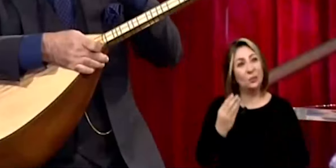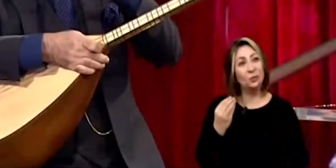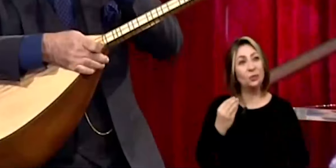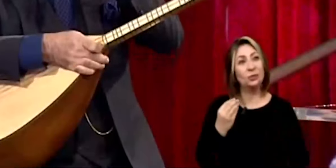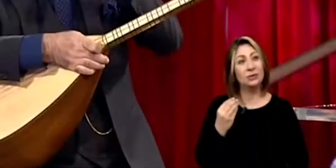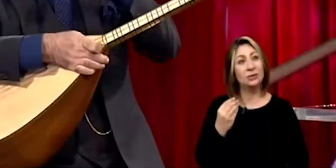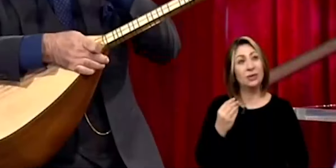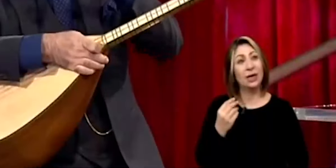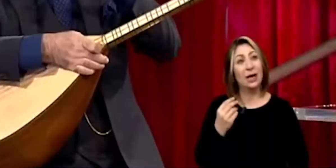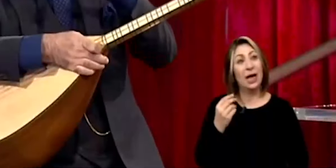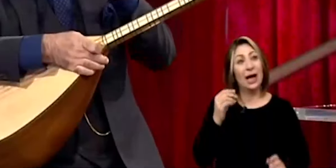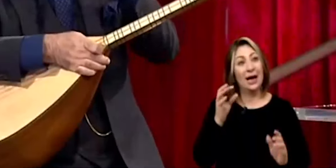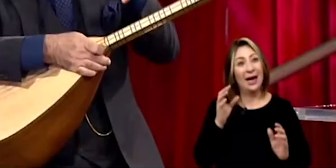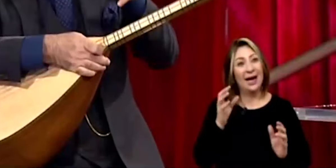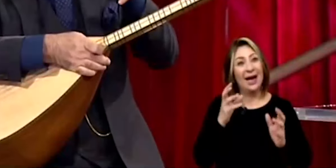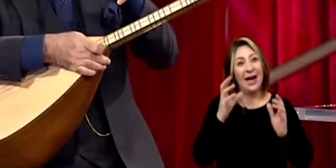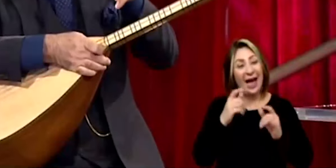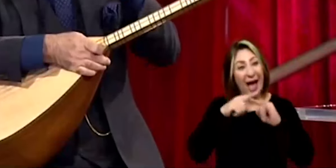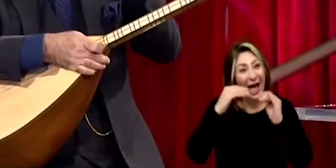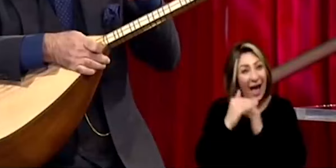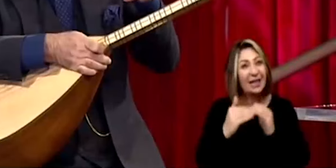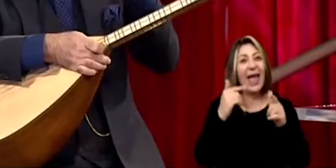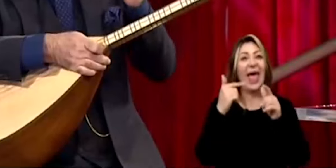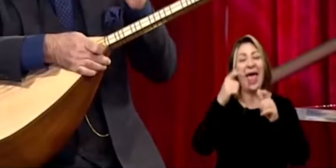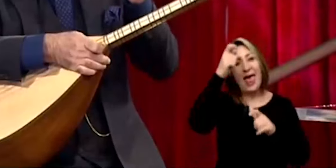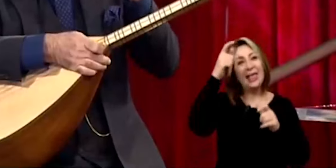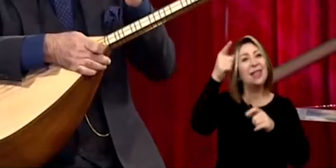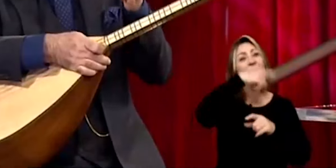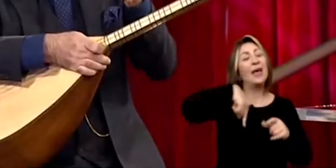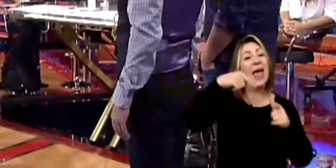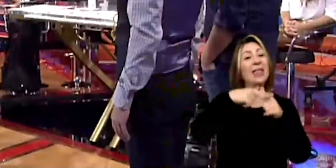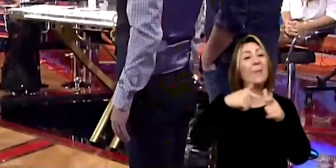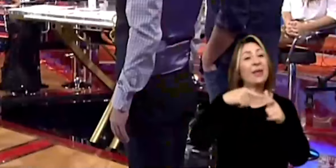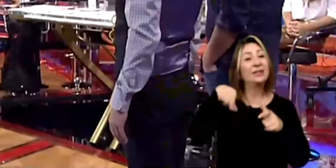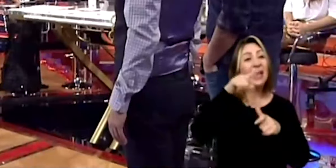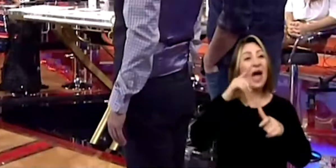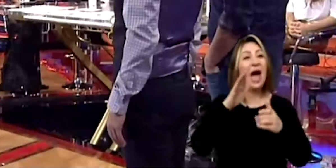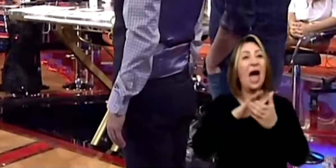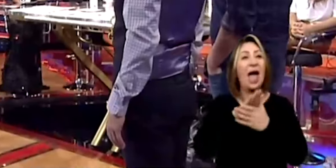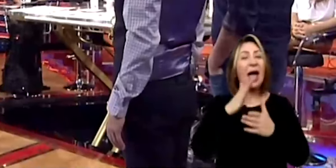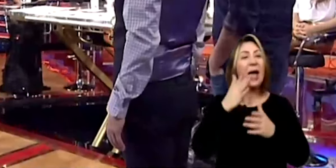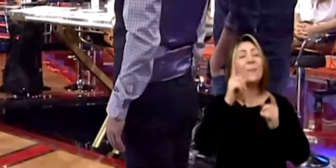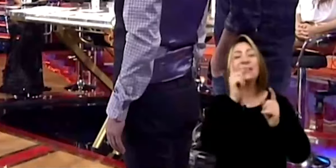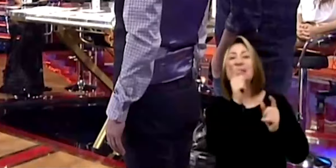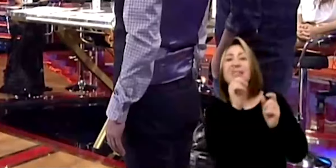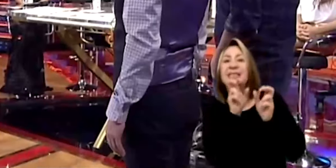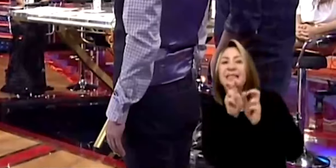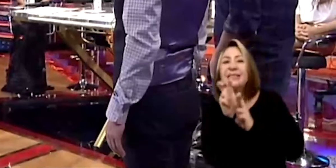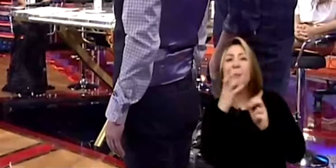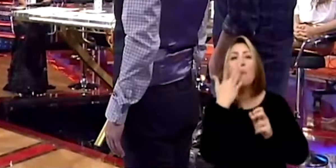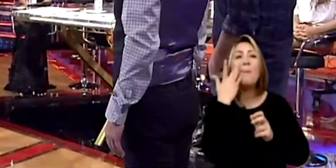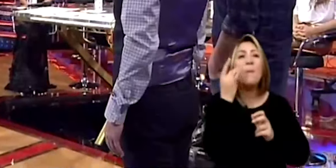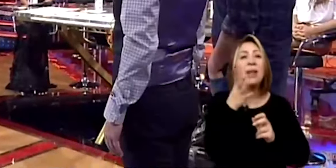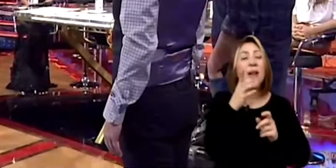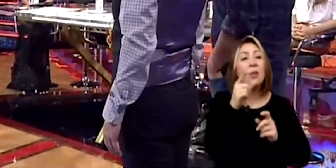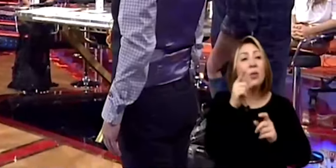Şimdi yani halk edebiyatında gelenekte şey vardır. Yani bir ayak belirlenir. Yani